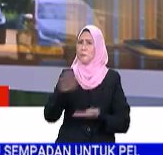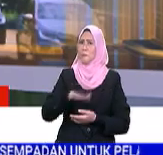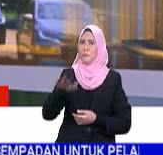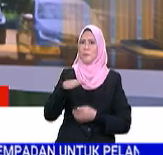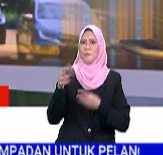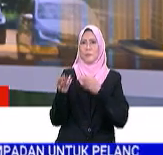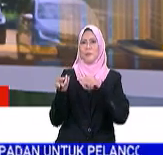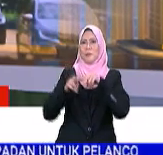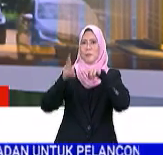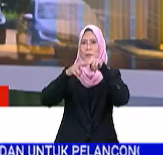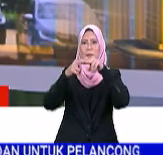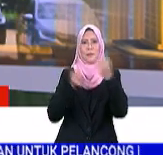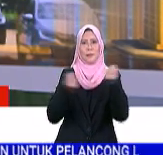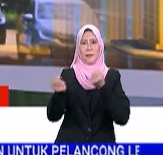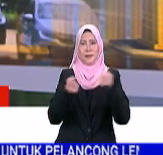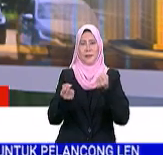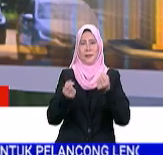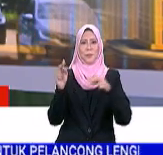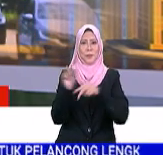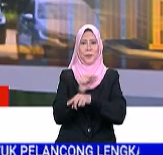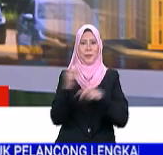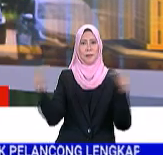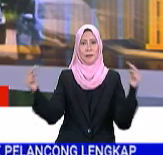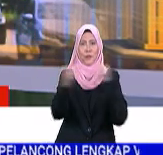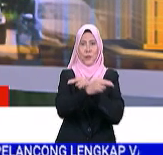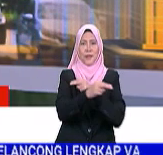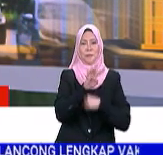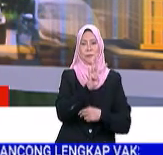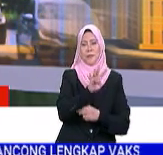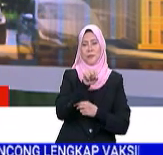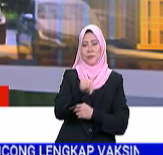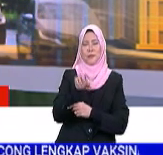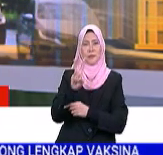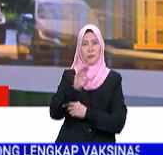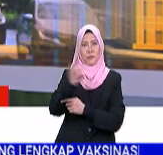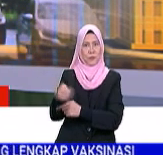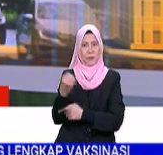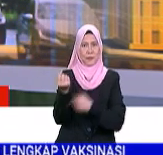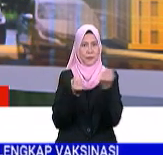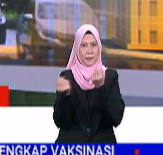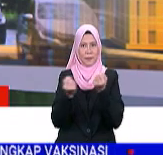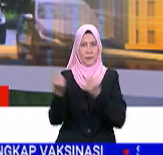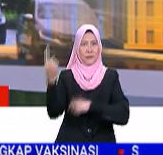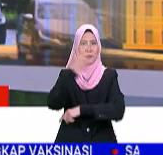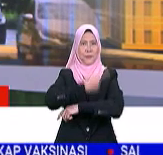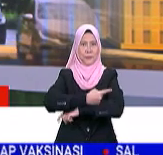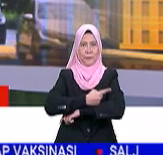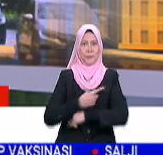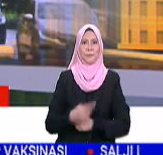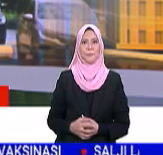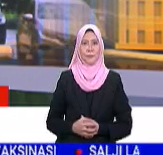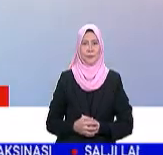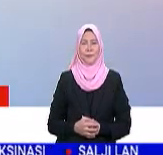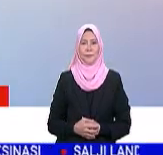jumlah aliran trafik yang menggunakan Lebu Raya sehingga 46000000 kendaraan sehari